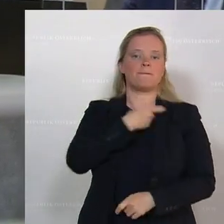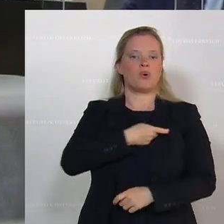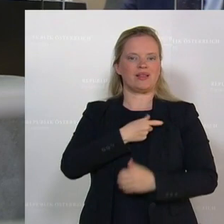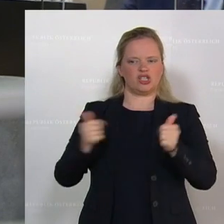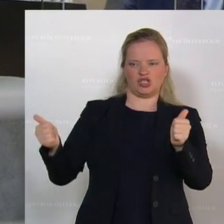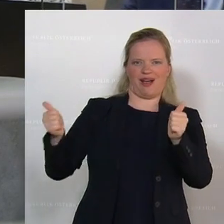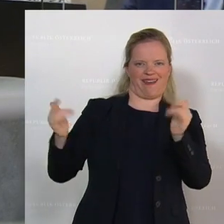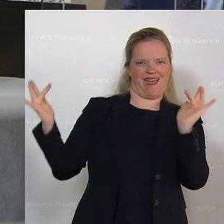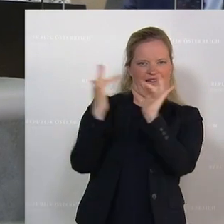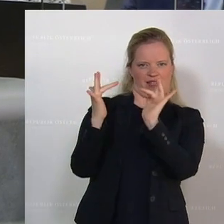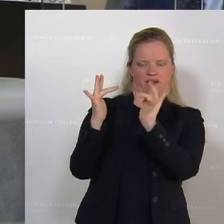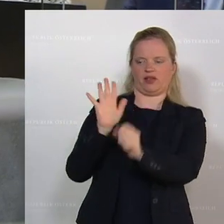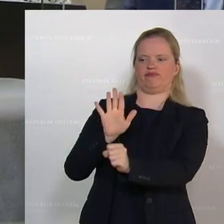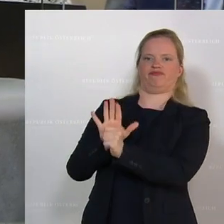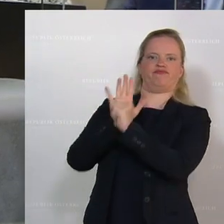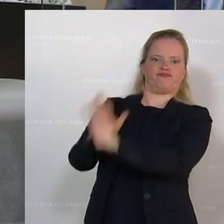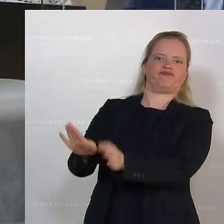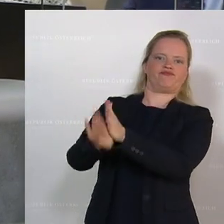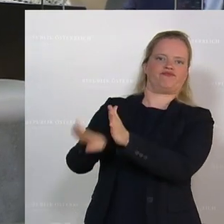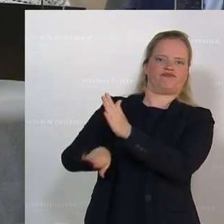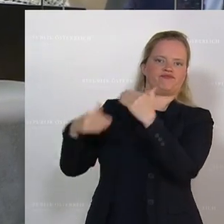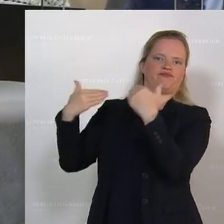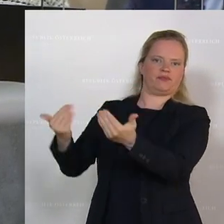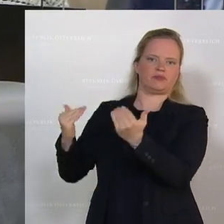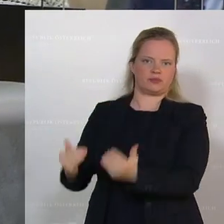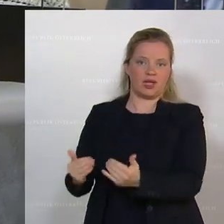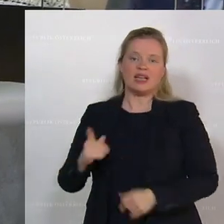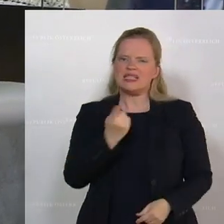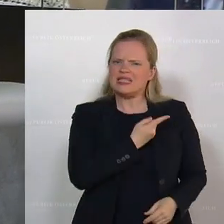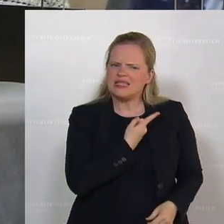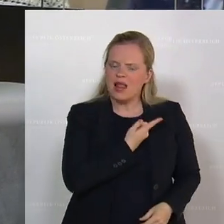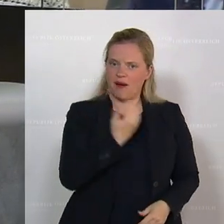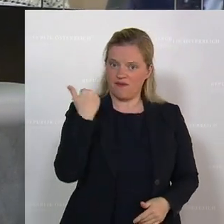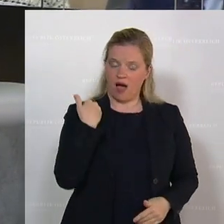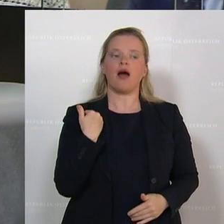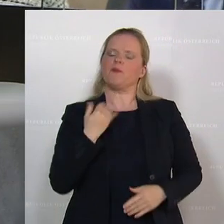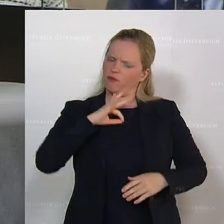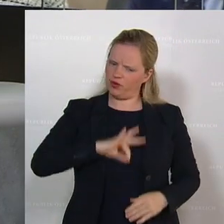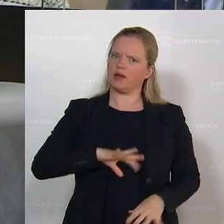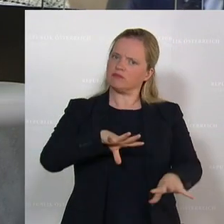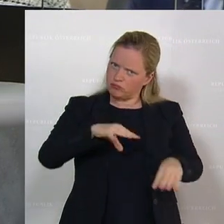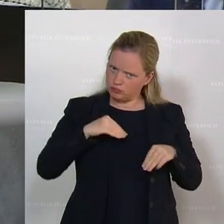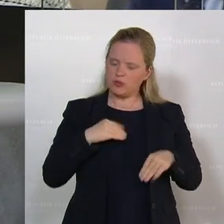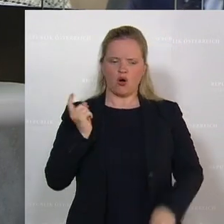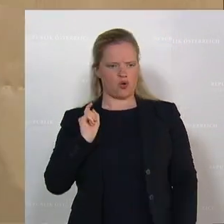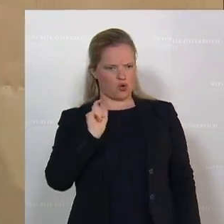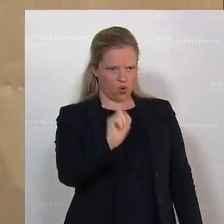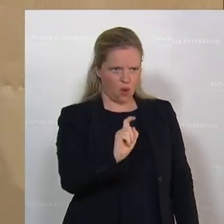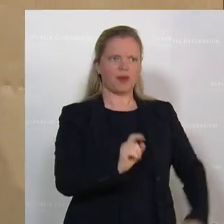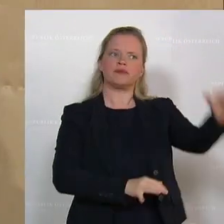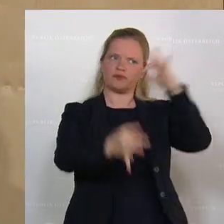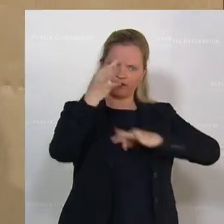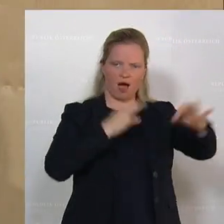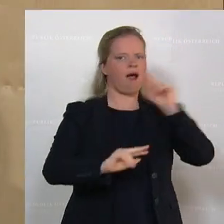selbstverständlich meiner Pflicht nachgekommen, dort als Auskunftsperson zur Verfügung zu stehen. Ich habe wahrheitsgemäß